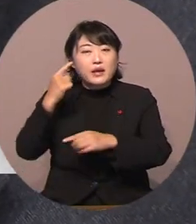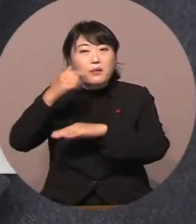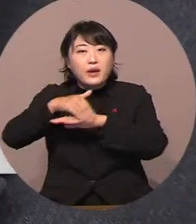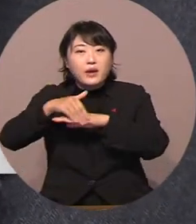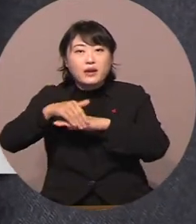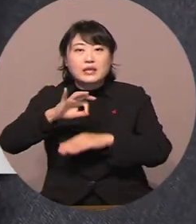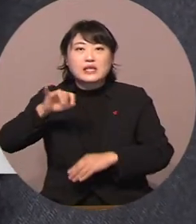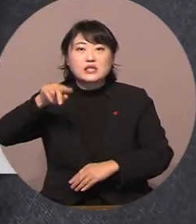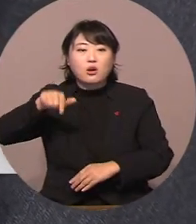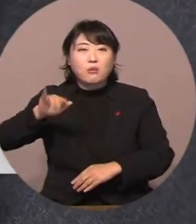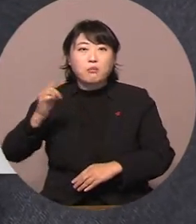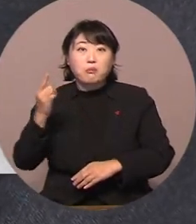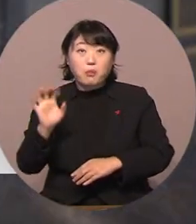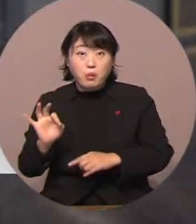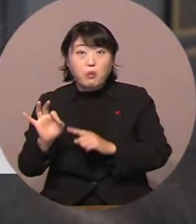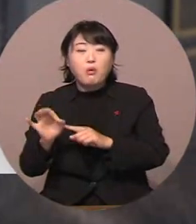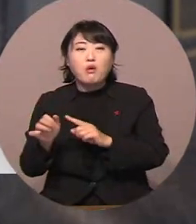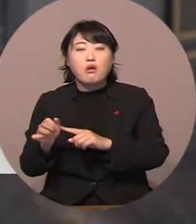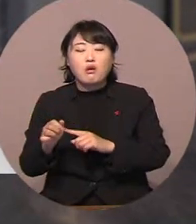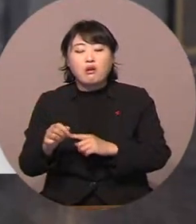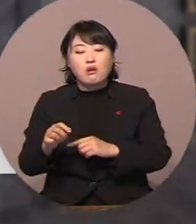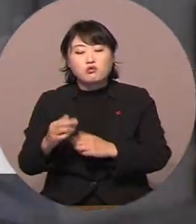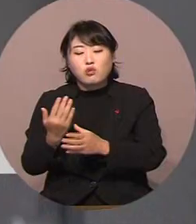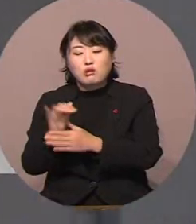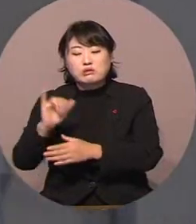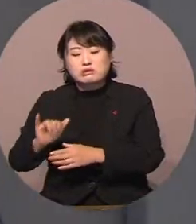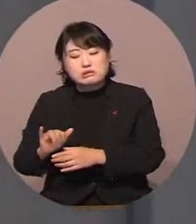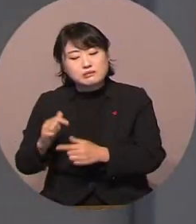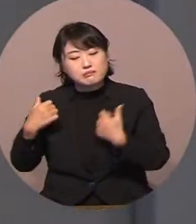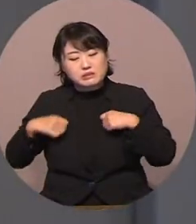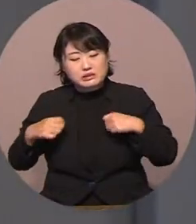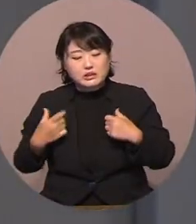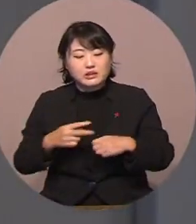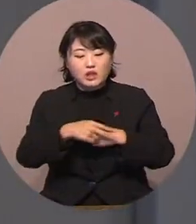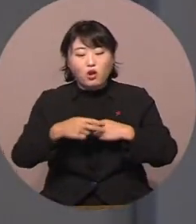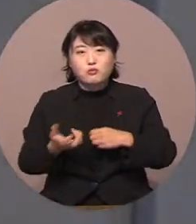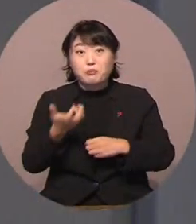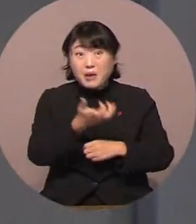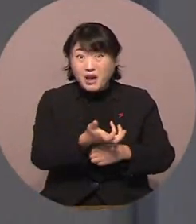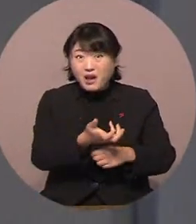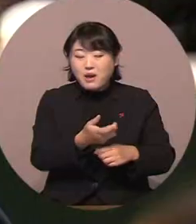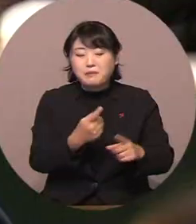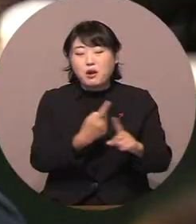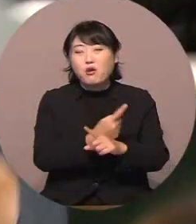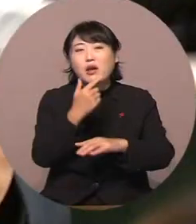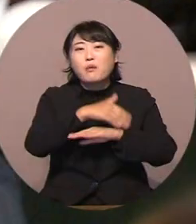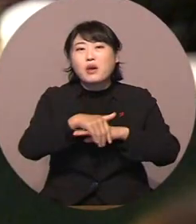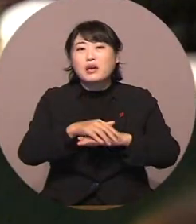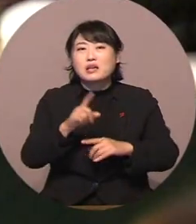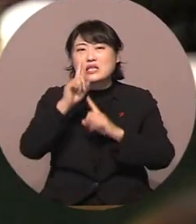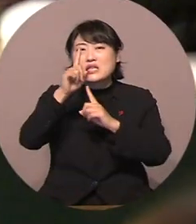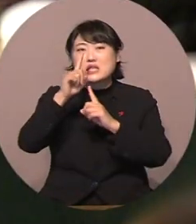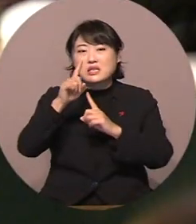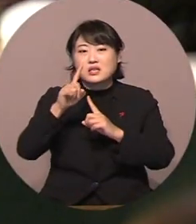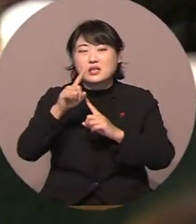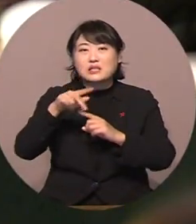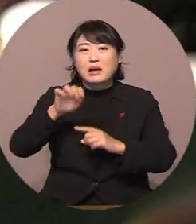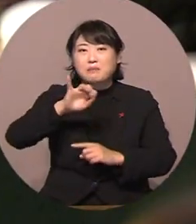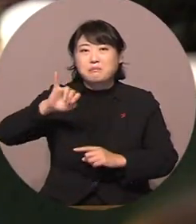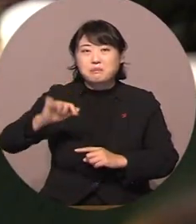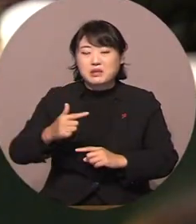대전시 경제과학 부시장이 대덕구 출마지역을 옮기면서 2위원회 국민의 힘 입당이 임박했다는